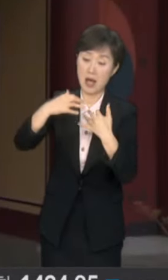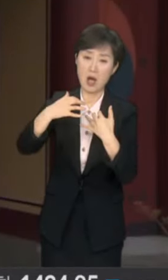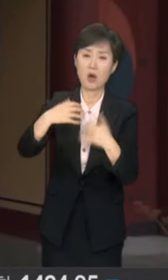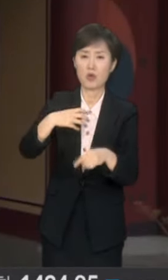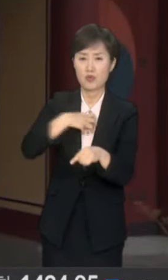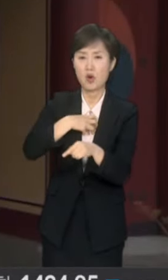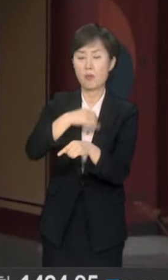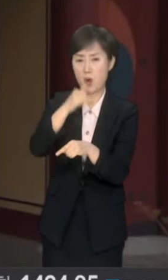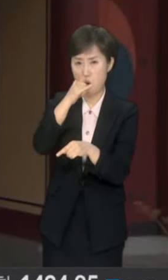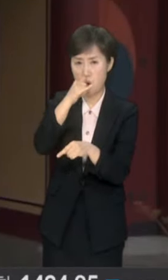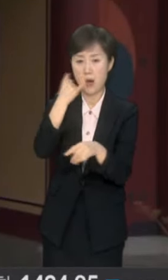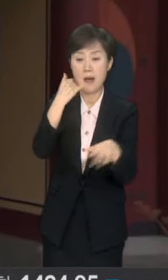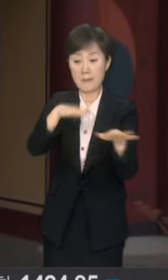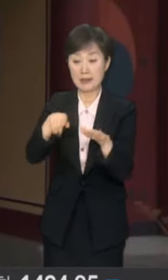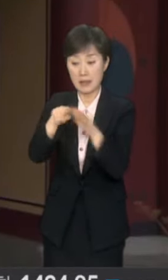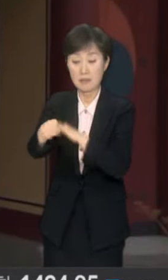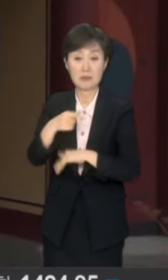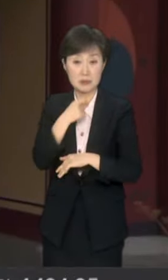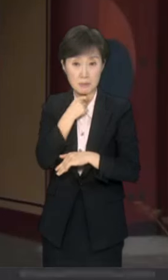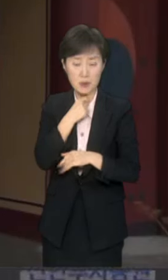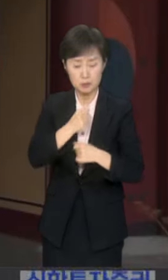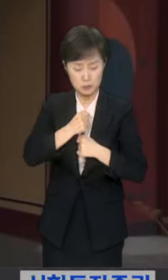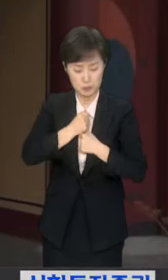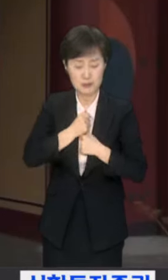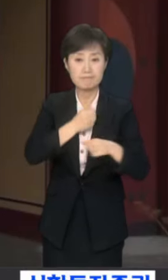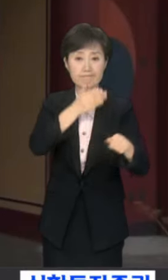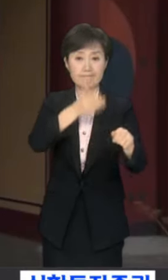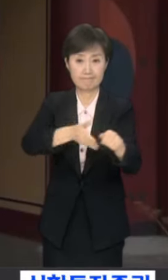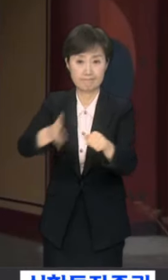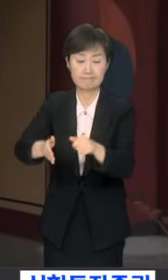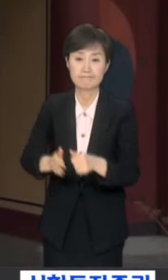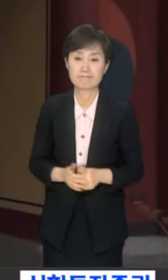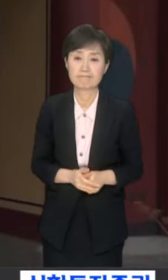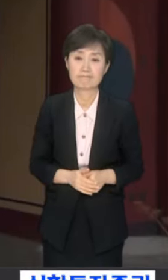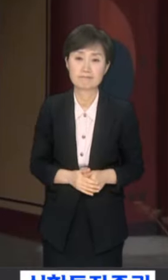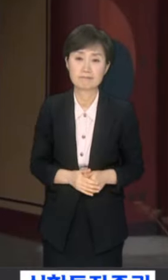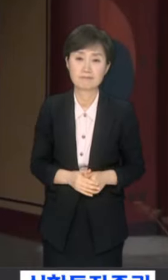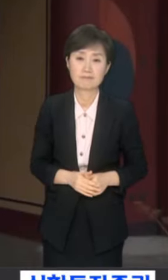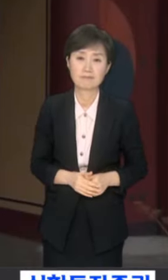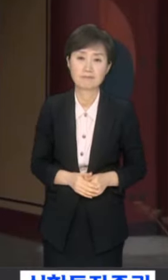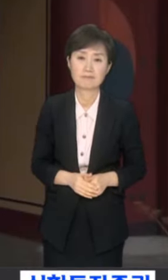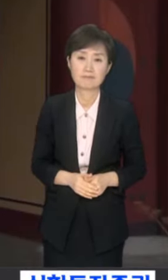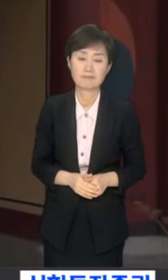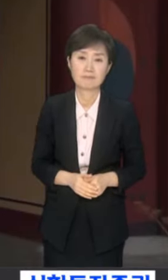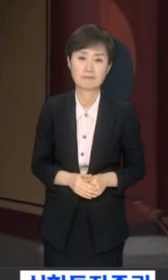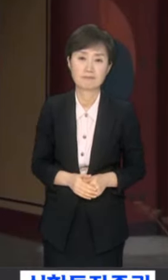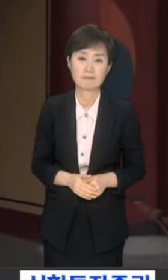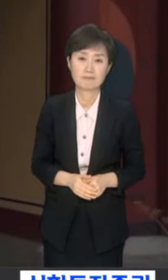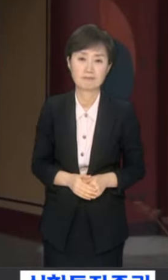방파제를 넘는 곳이 있으니까요. 해안가 접근을 자제해 주시기 바랍니다. 지금까지 날씨 전해드렸습니다.